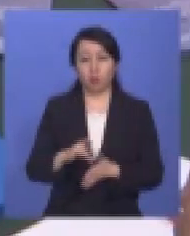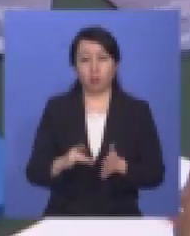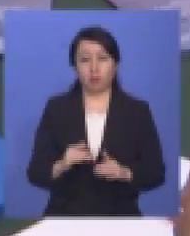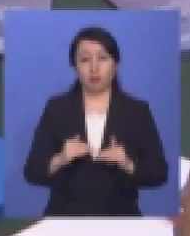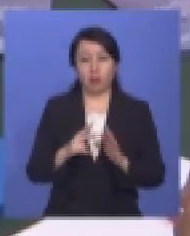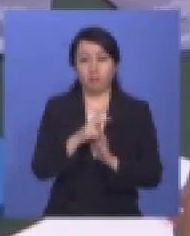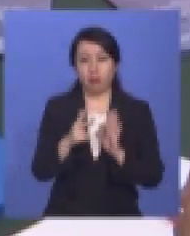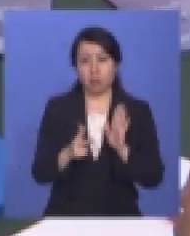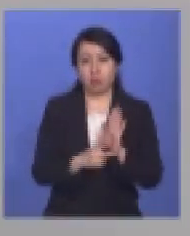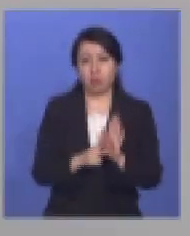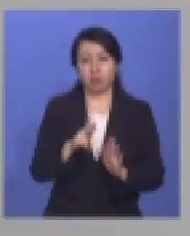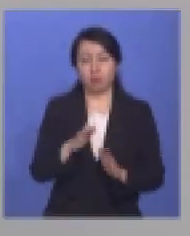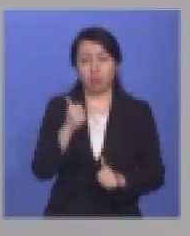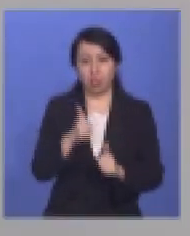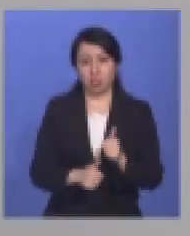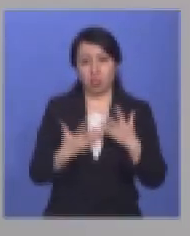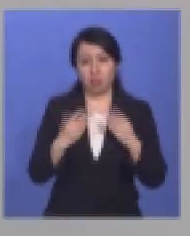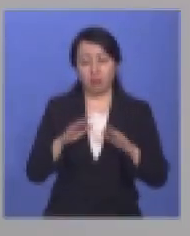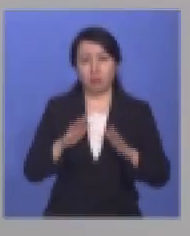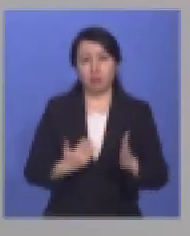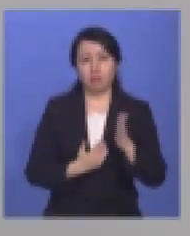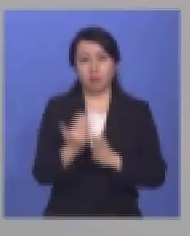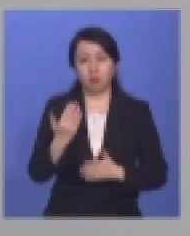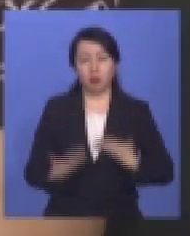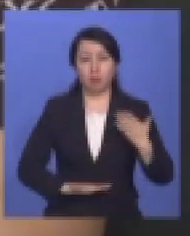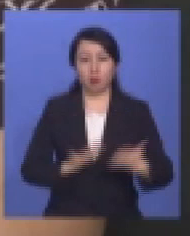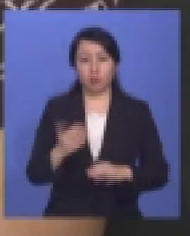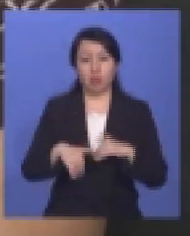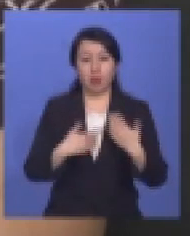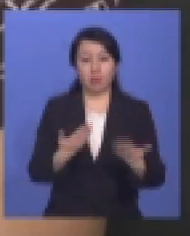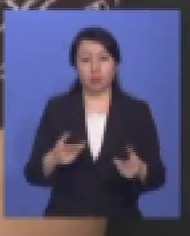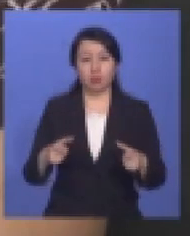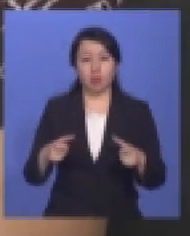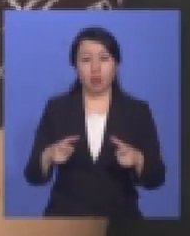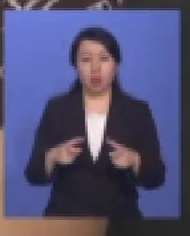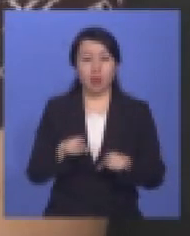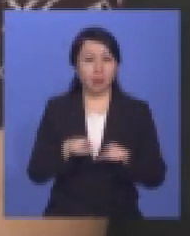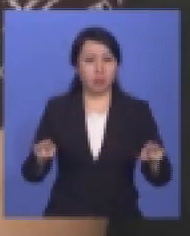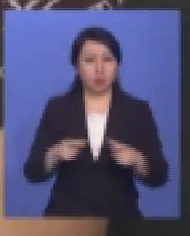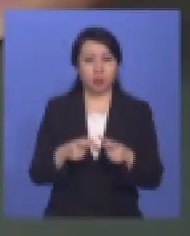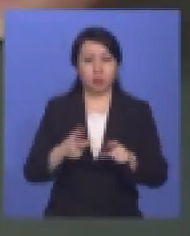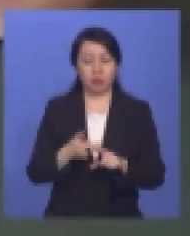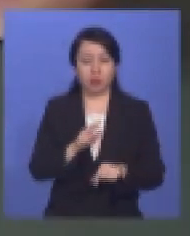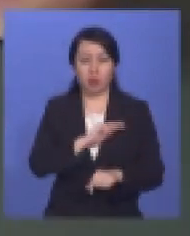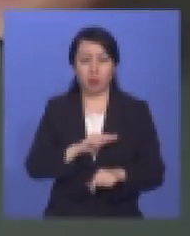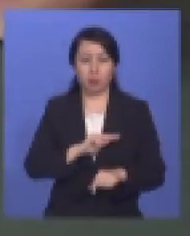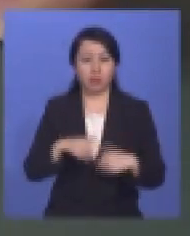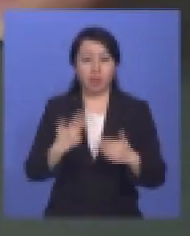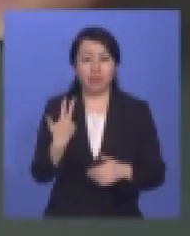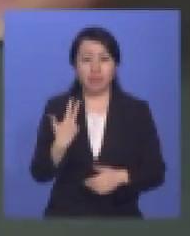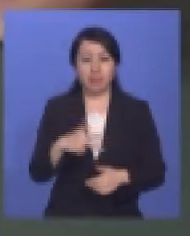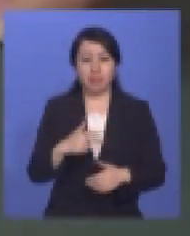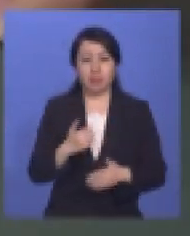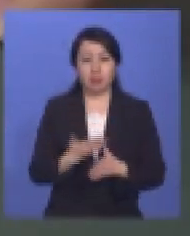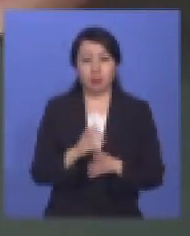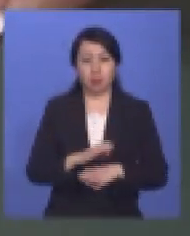вывешено 18 билбордов. Ежедневно в местах с высокой посещаемостью раздаются агитационные листовки. Эти работы возложены на 30